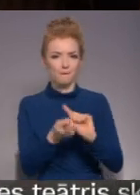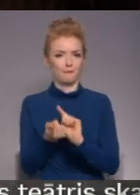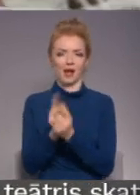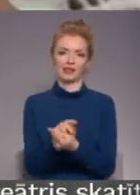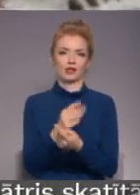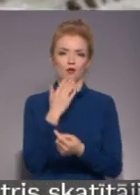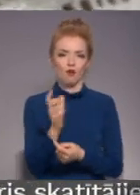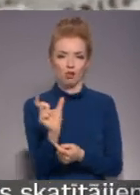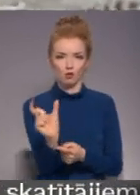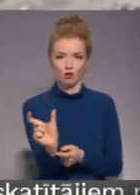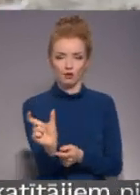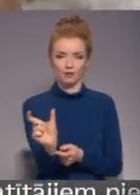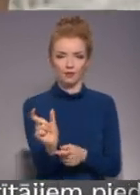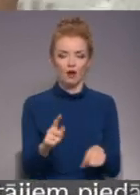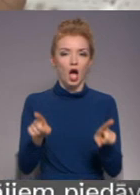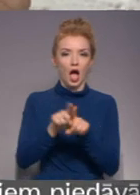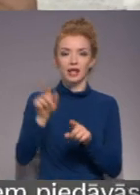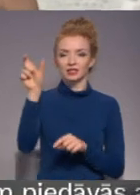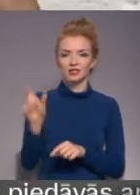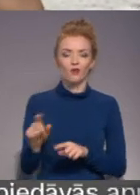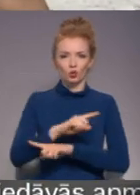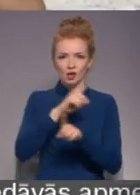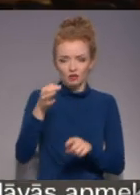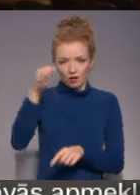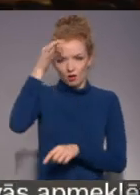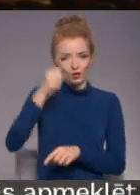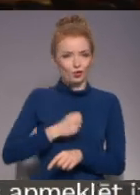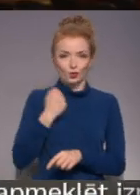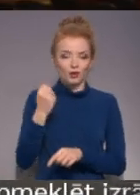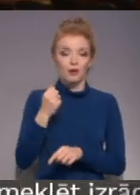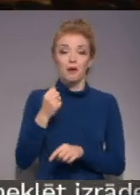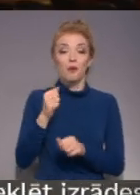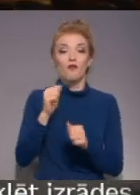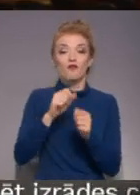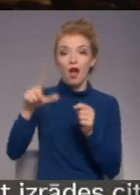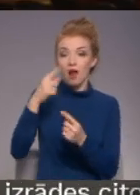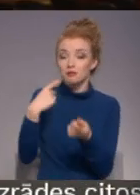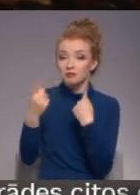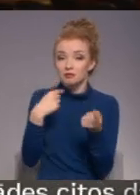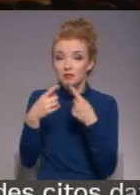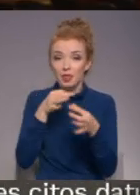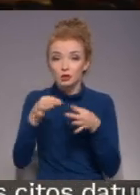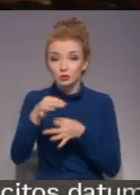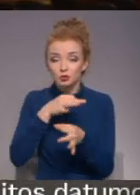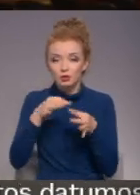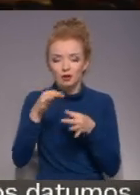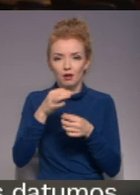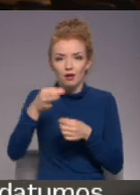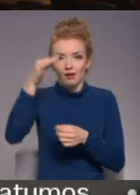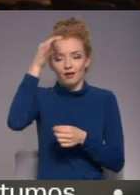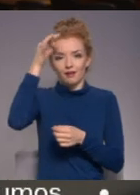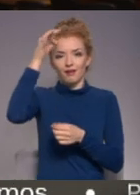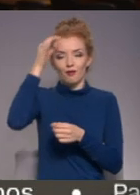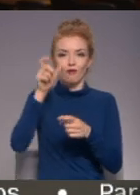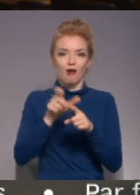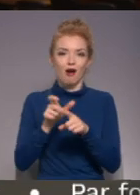valodu. Momentā jau arī cilvēkam nenāk viss prātā, vienkārši ilgāk diskutējot, runājot ar viņu kopā, viņam attaustīs tādi